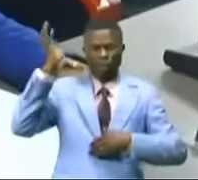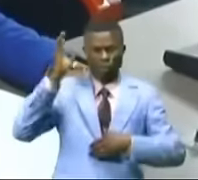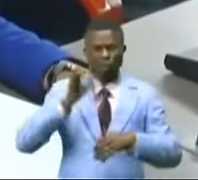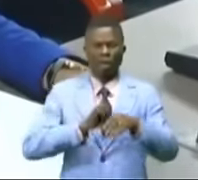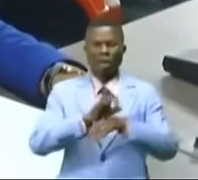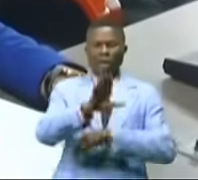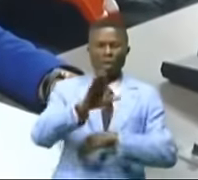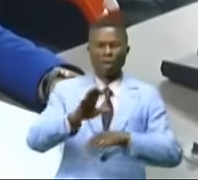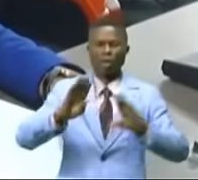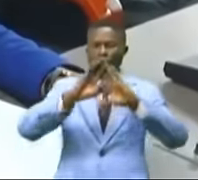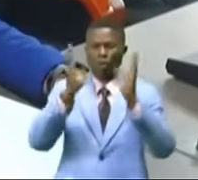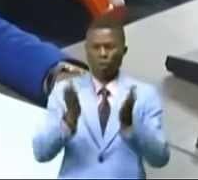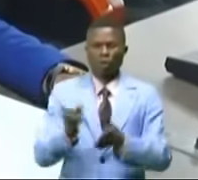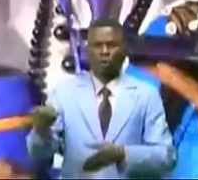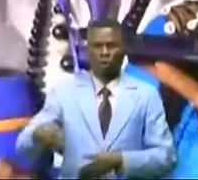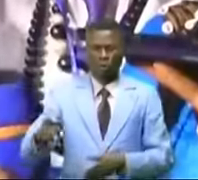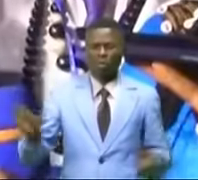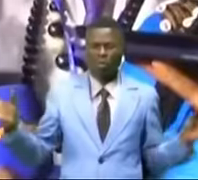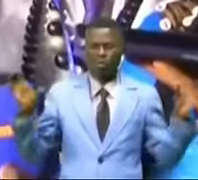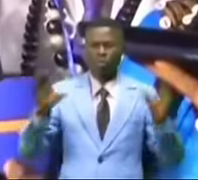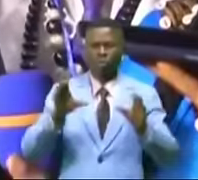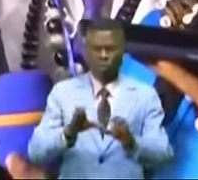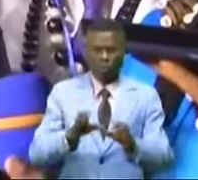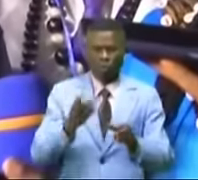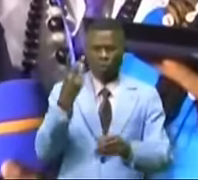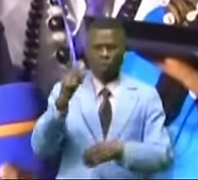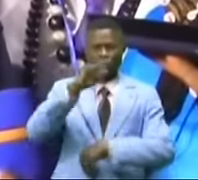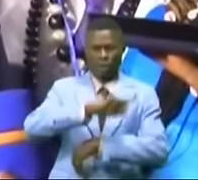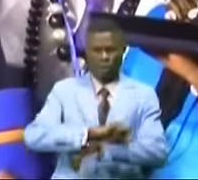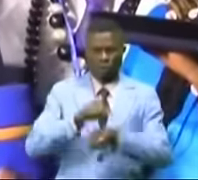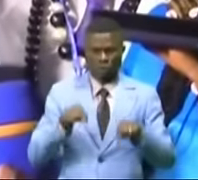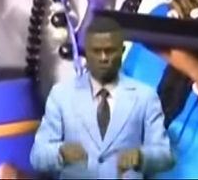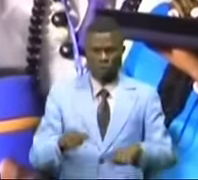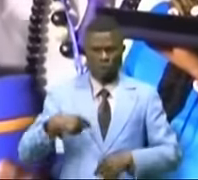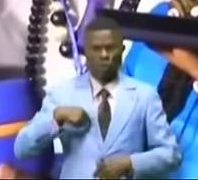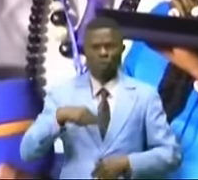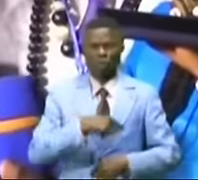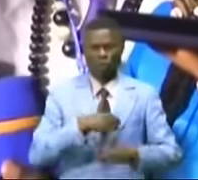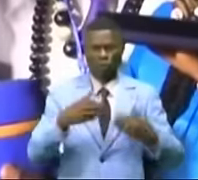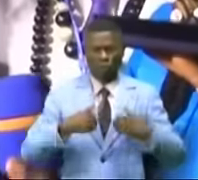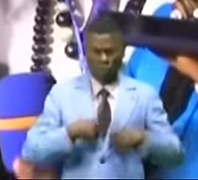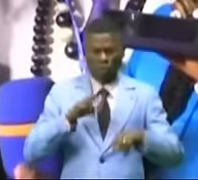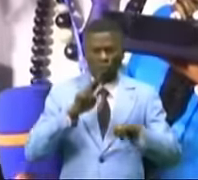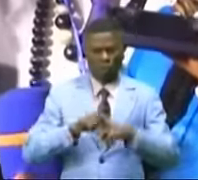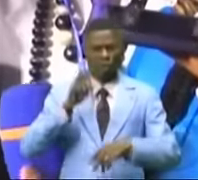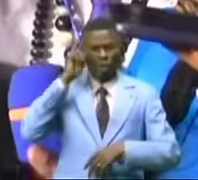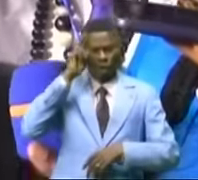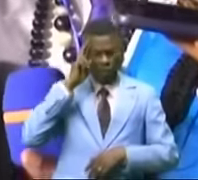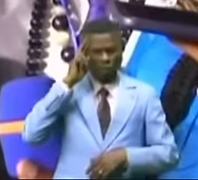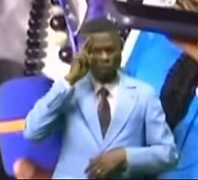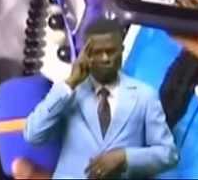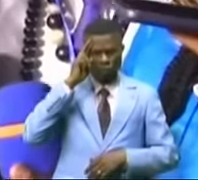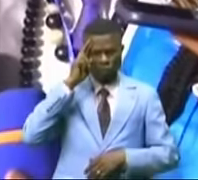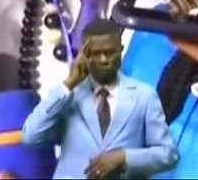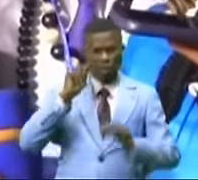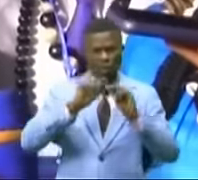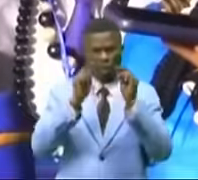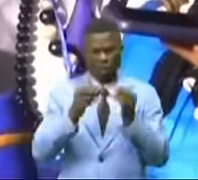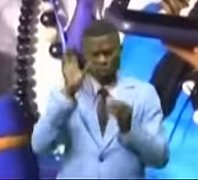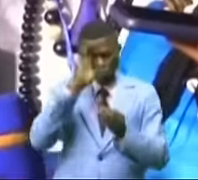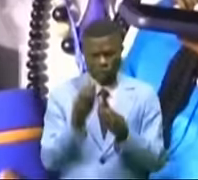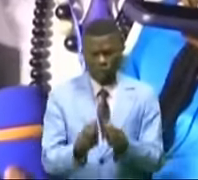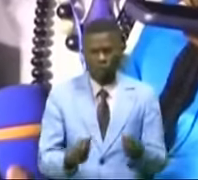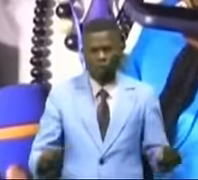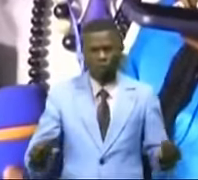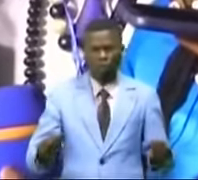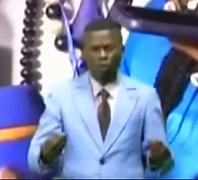par l'ensemble des provinces du pays. Pendant des jours, nous avons réfléchi ensemble pour trouver les voies